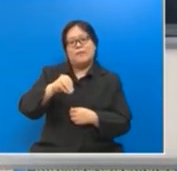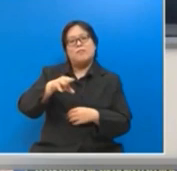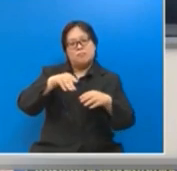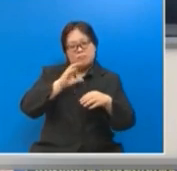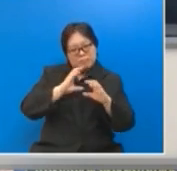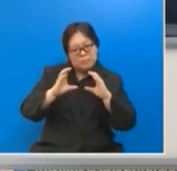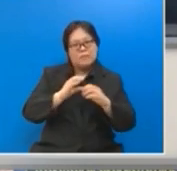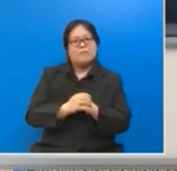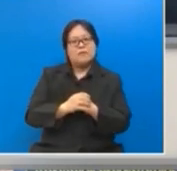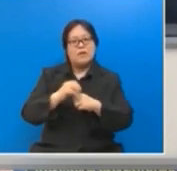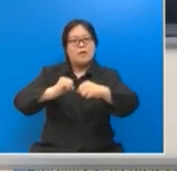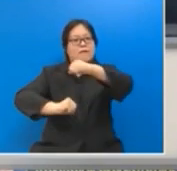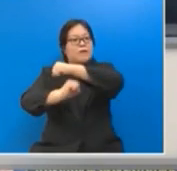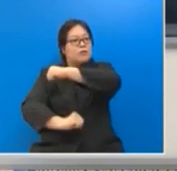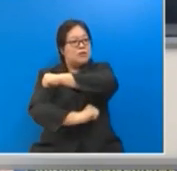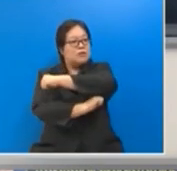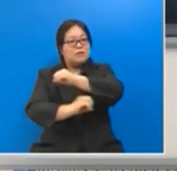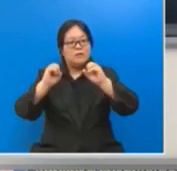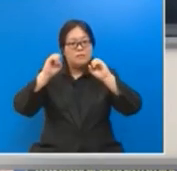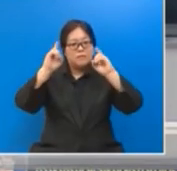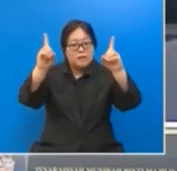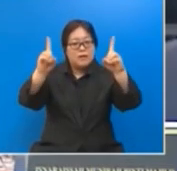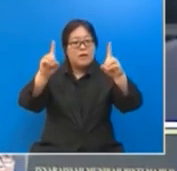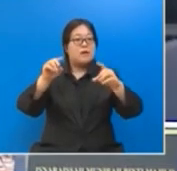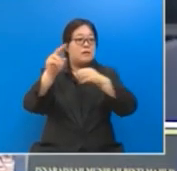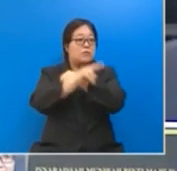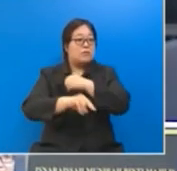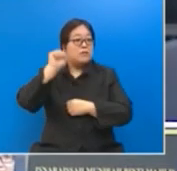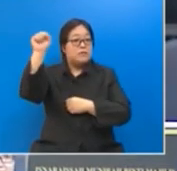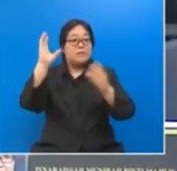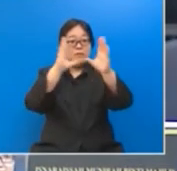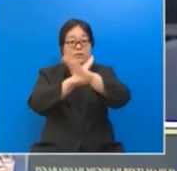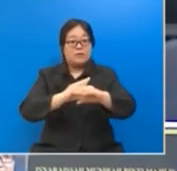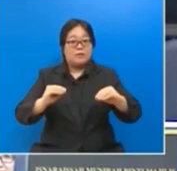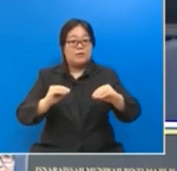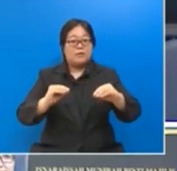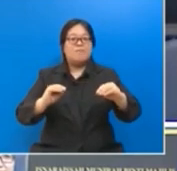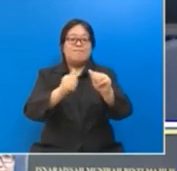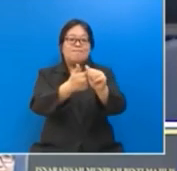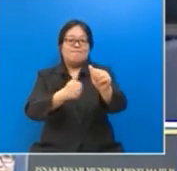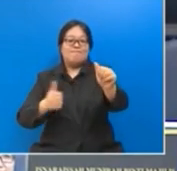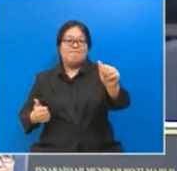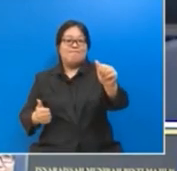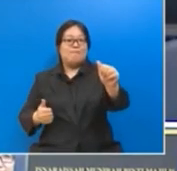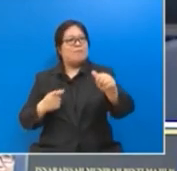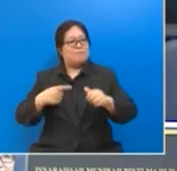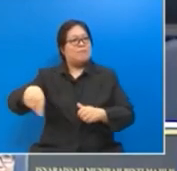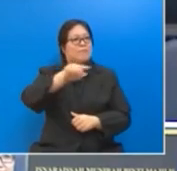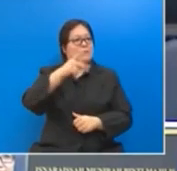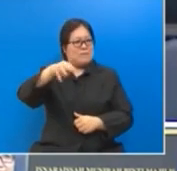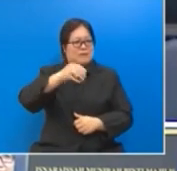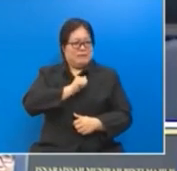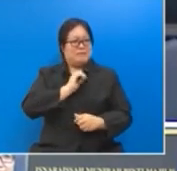bahawa infrastruktur pendidikan di negeri Sabah dan Sarawak itu amat jauh terbelakang. Sudah diperakui oleh Kementerian